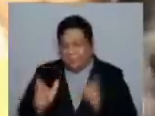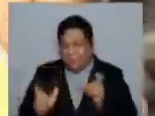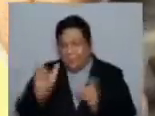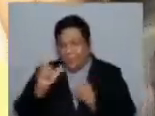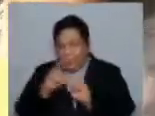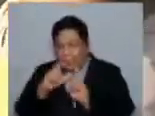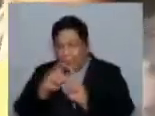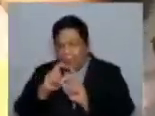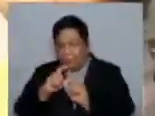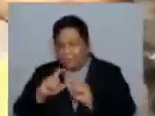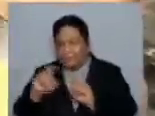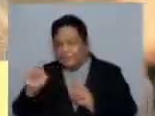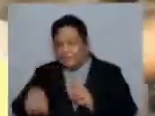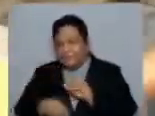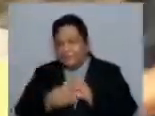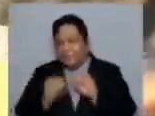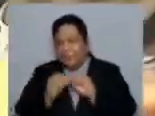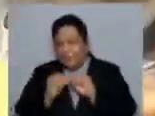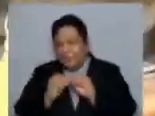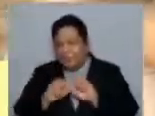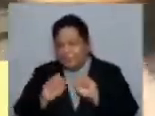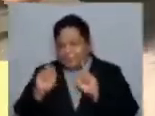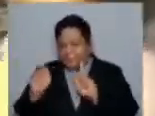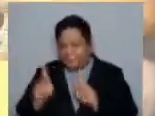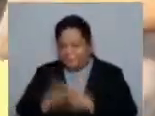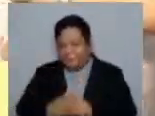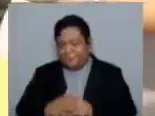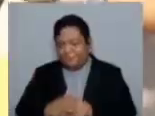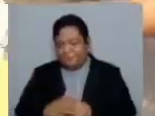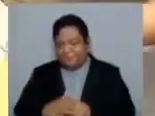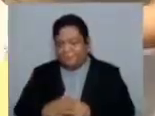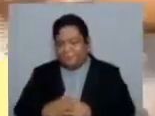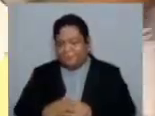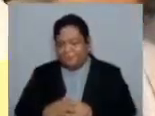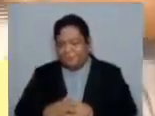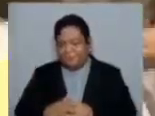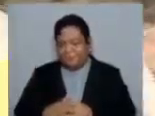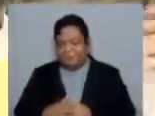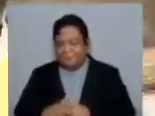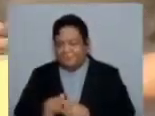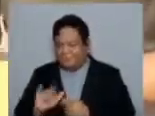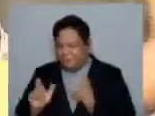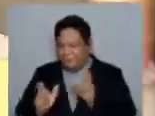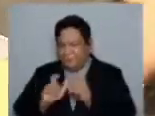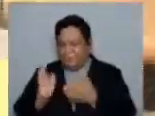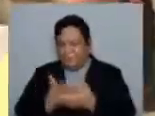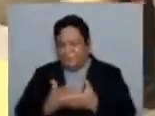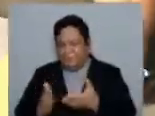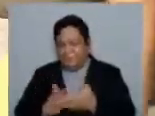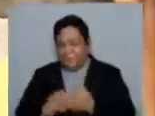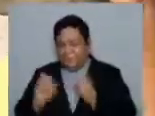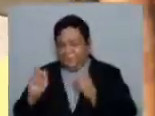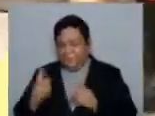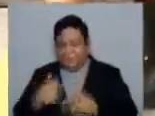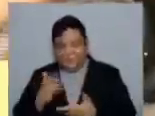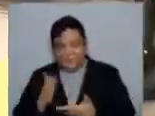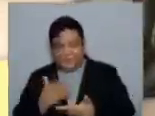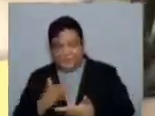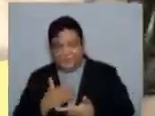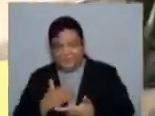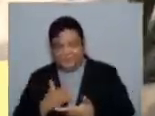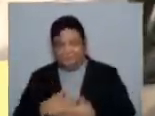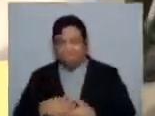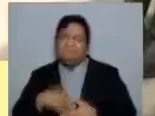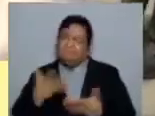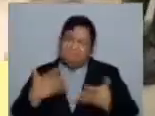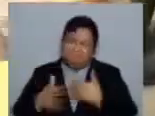mo lang siya. Yes, yung nice na. Oo po. Parang duktungan. Ah. Alright. Pakanta po ako? Hindi ka ikaw, bahala ka.